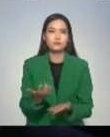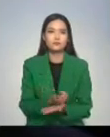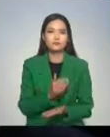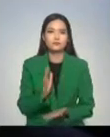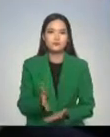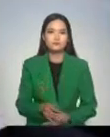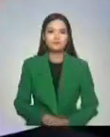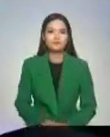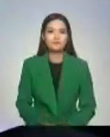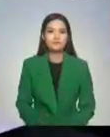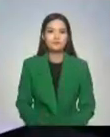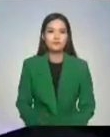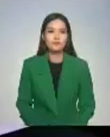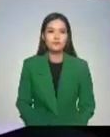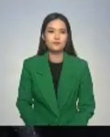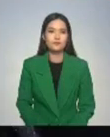табылатынын айтты.